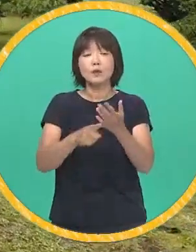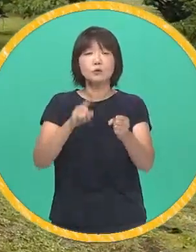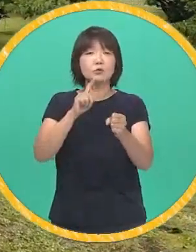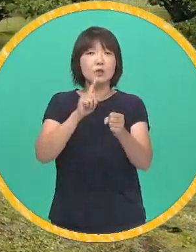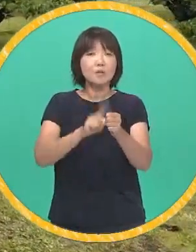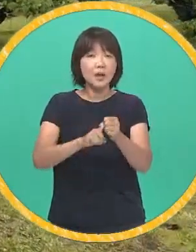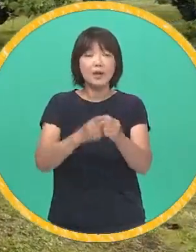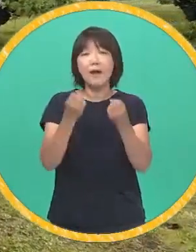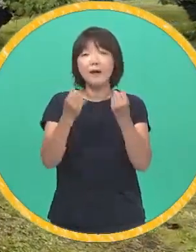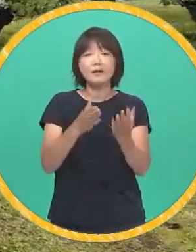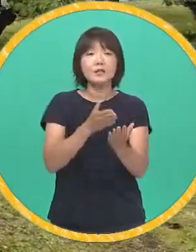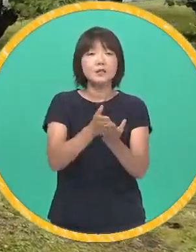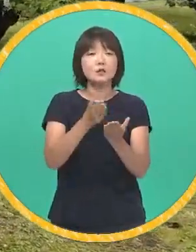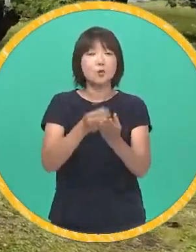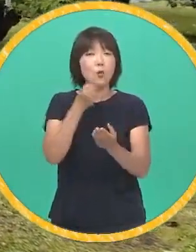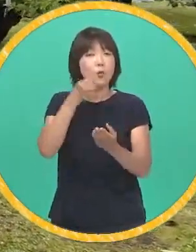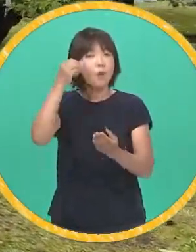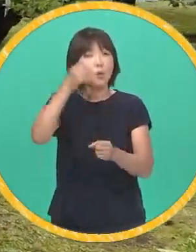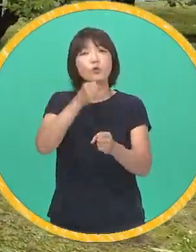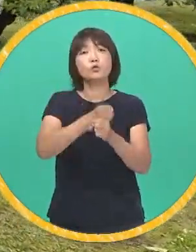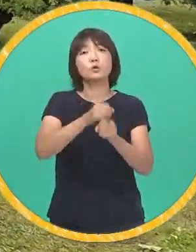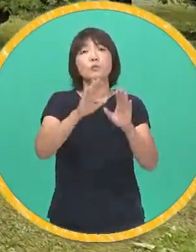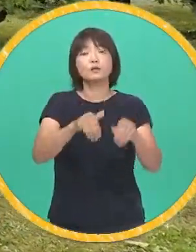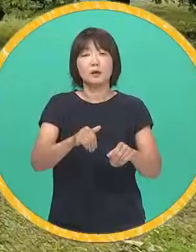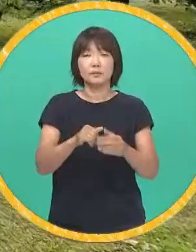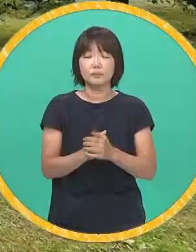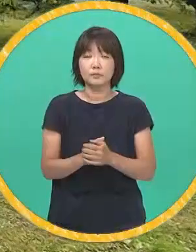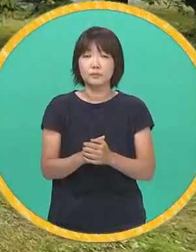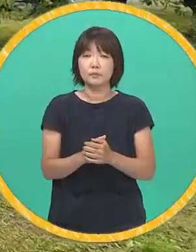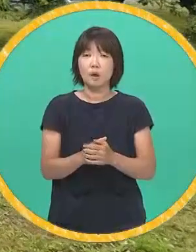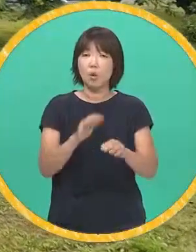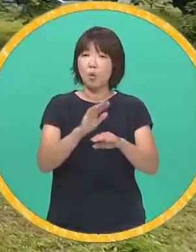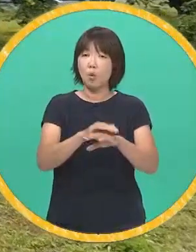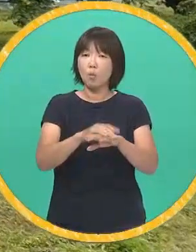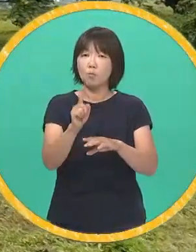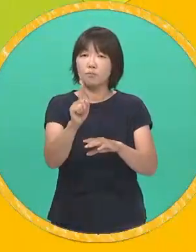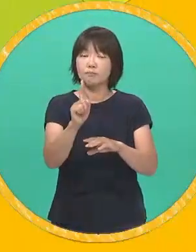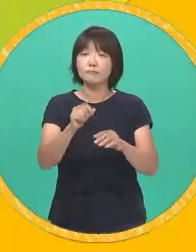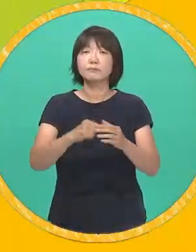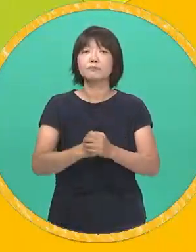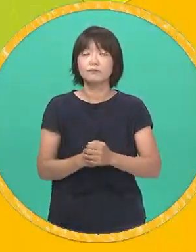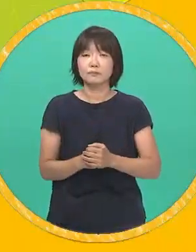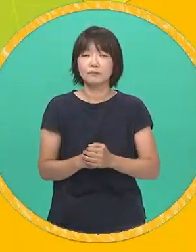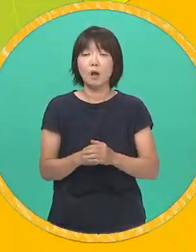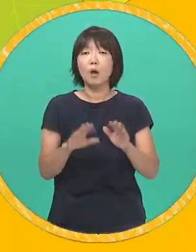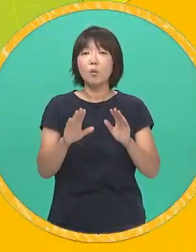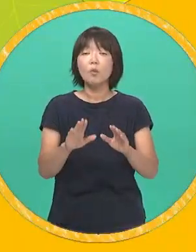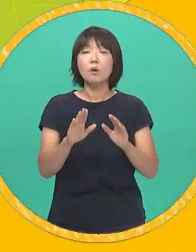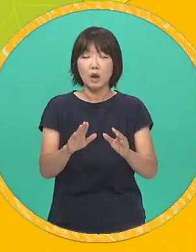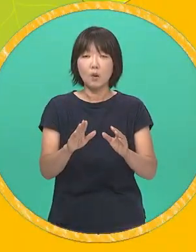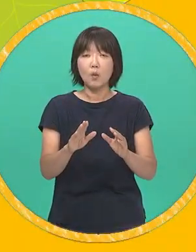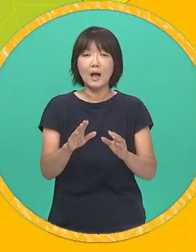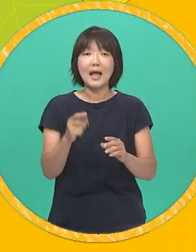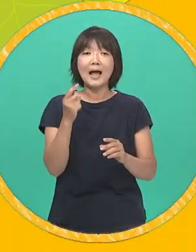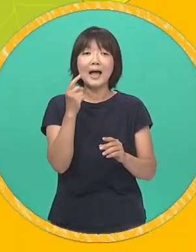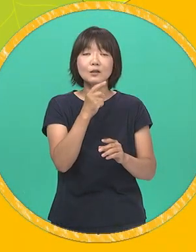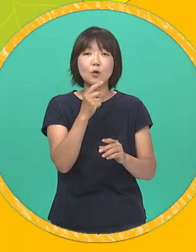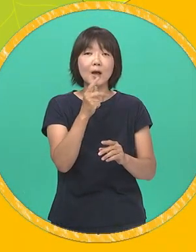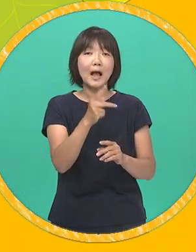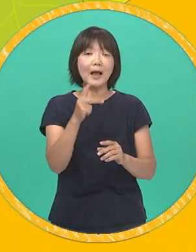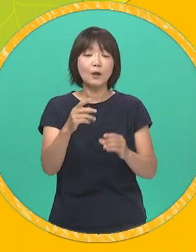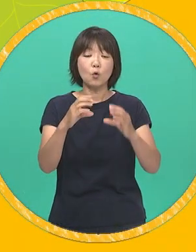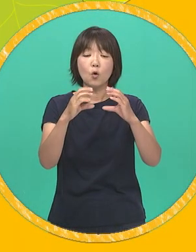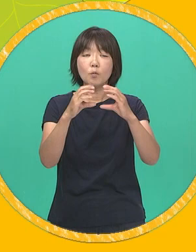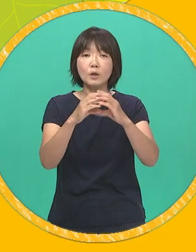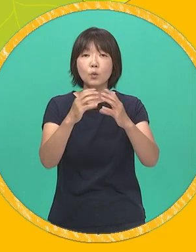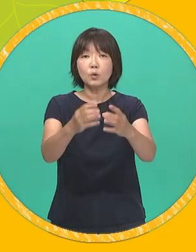に新しい品種を作りますどうやってそんなを楽しい夢を作るんです今回の品種はこの白加賀に